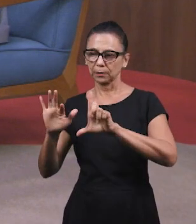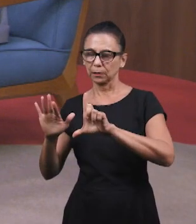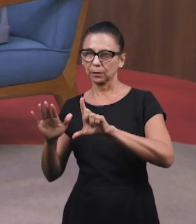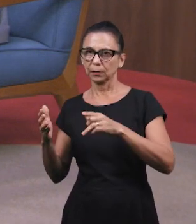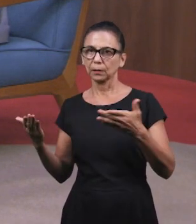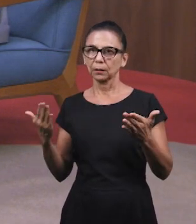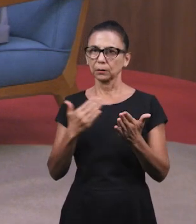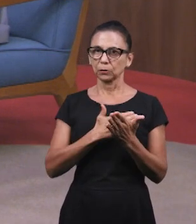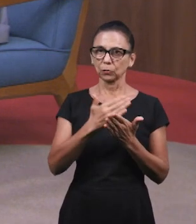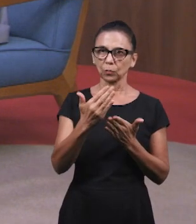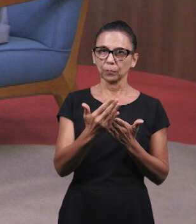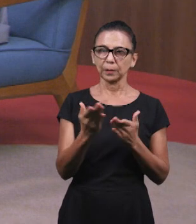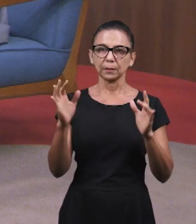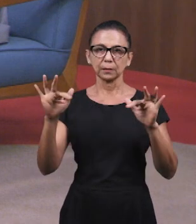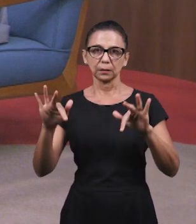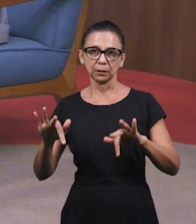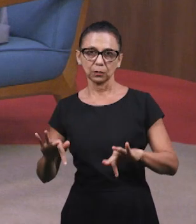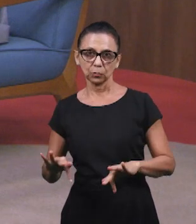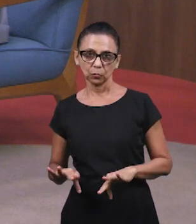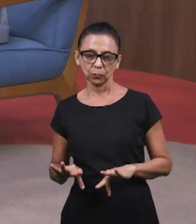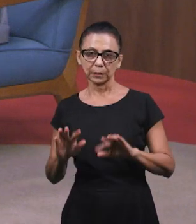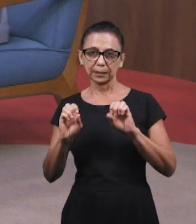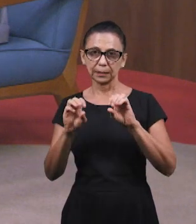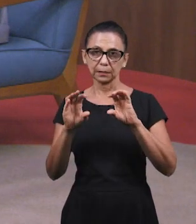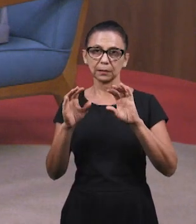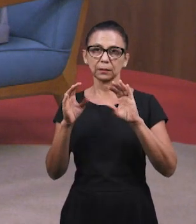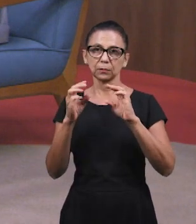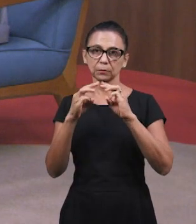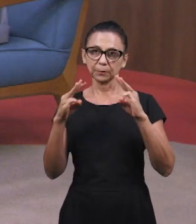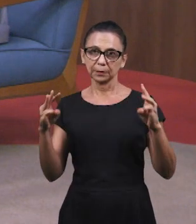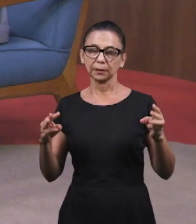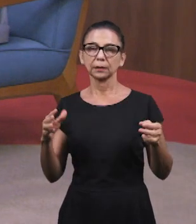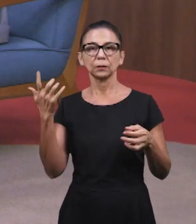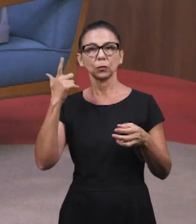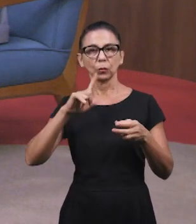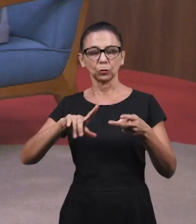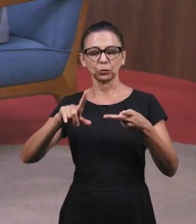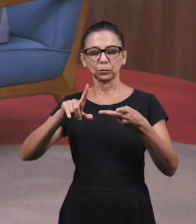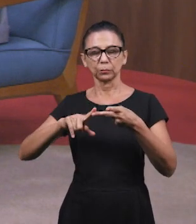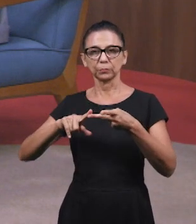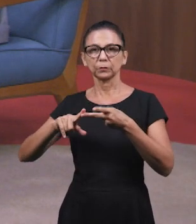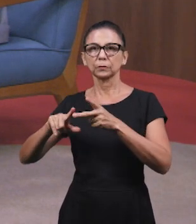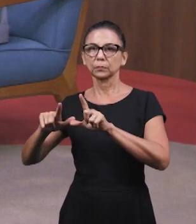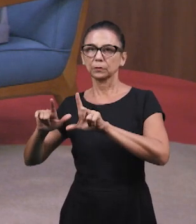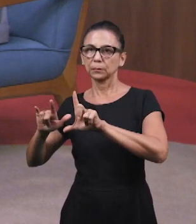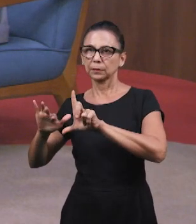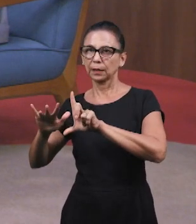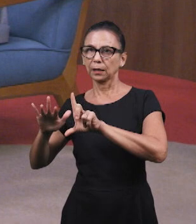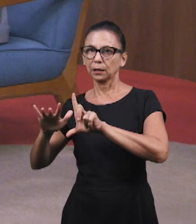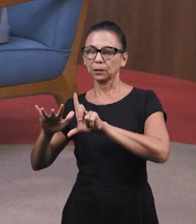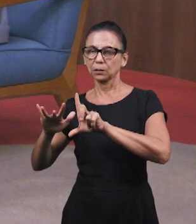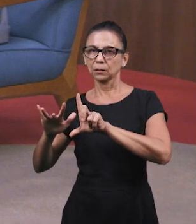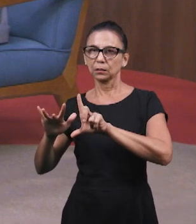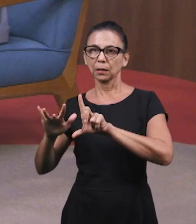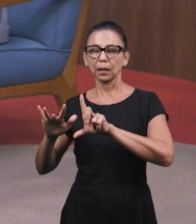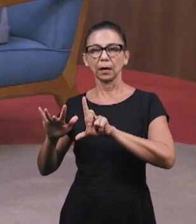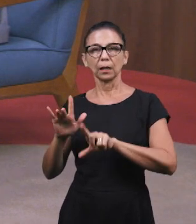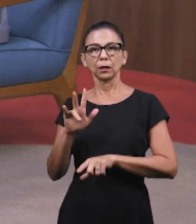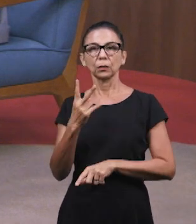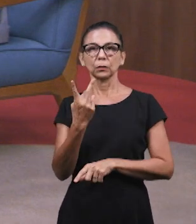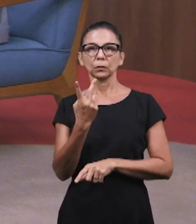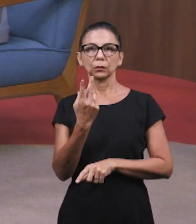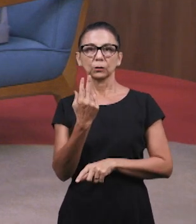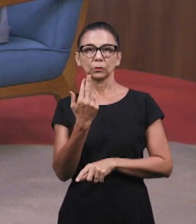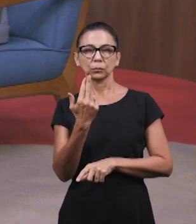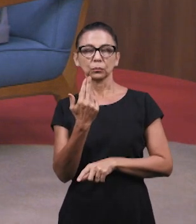QR codes le long du programme, un au début et l'autre à la fin du volet leçon du Manaïm. Et vous pouvez utiliser les